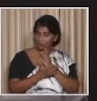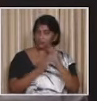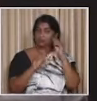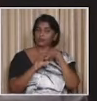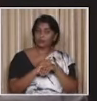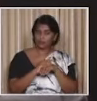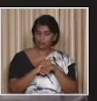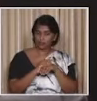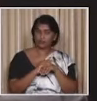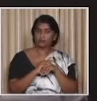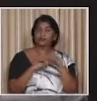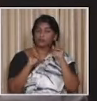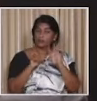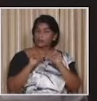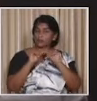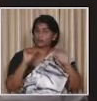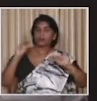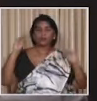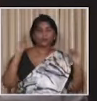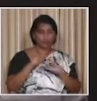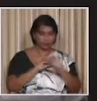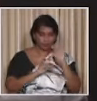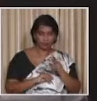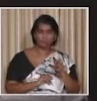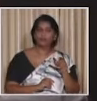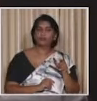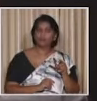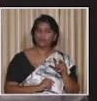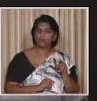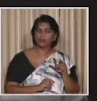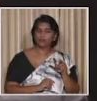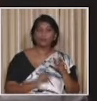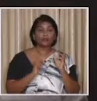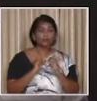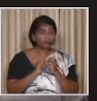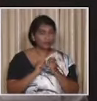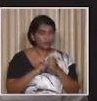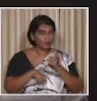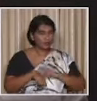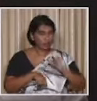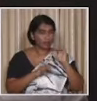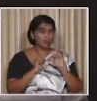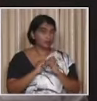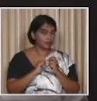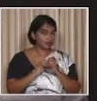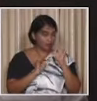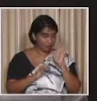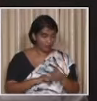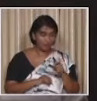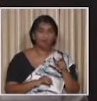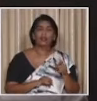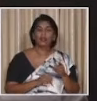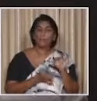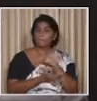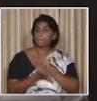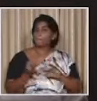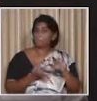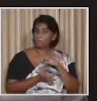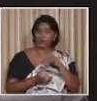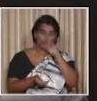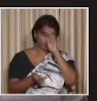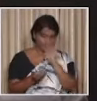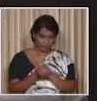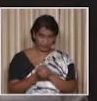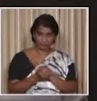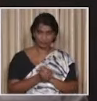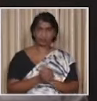තුල මේ වගන්ති ඇතුළත් කරලා තිබෙන්නේ. අර්බුදයක් ඇති වූ අවස්ථාවක ප්‍රජාතන්ත්‍රවාදී ආරක්ෂාව